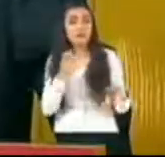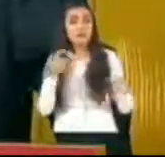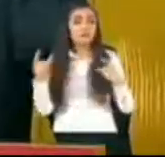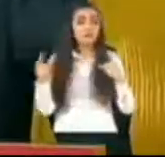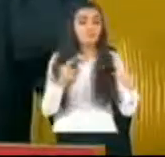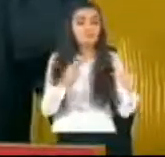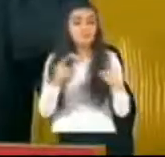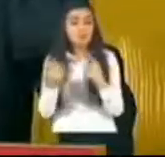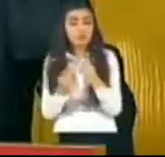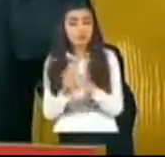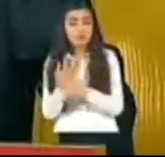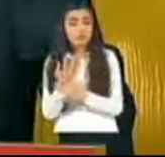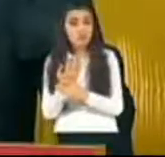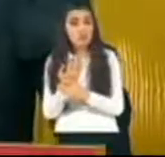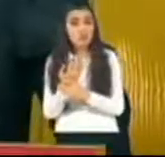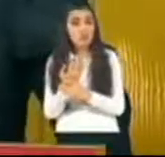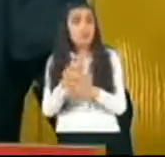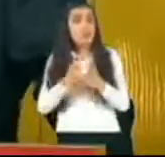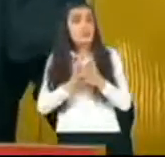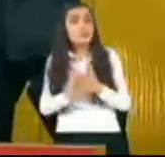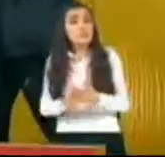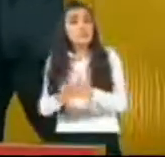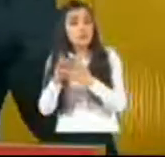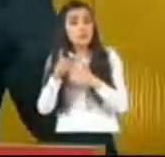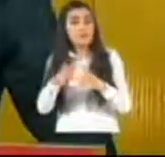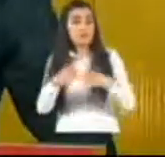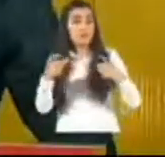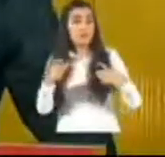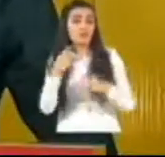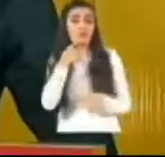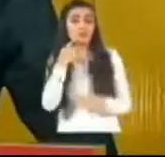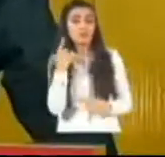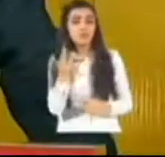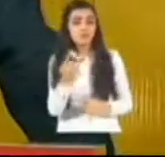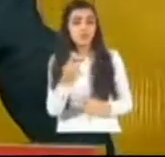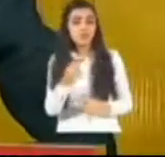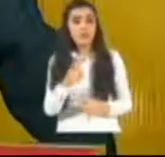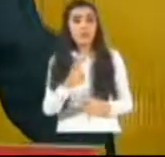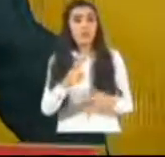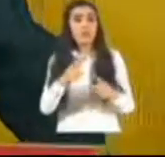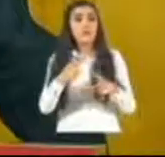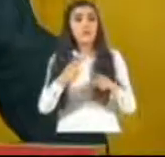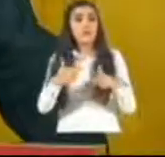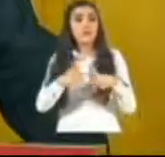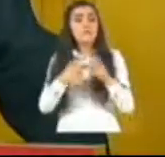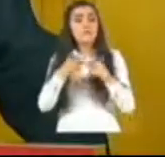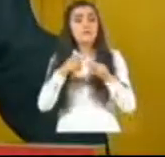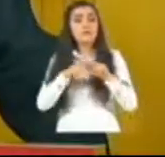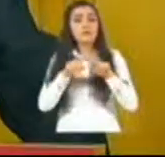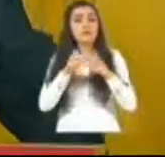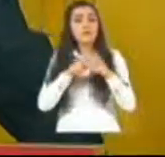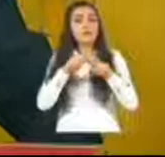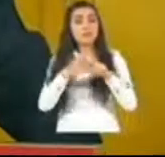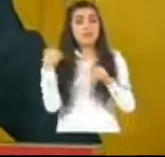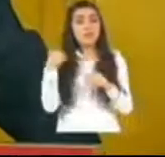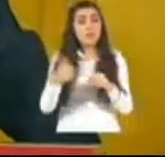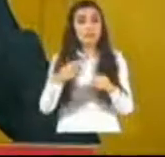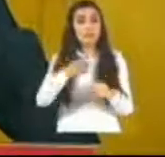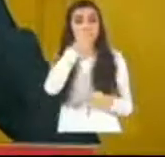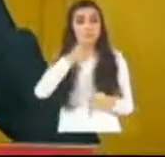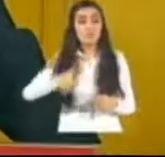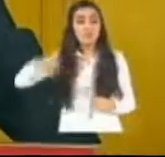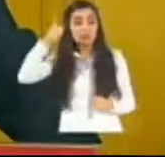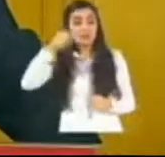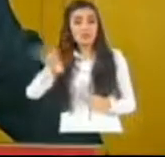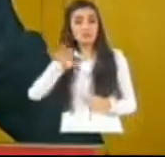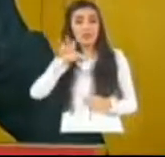karşılıklı çıkara dayalı sürdürülmesi ve geliştirilmesidir. Fransa'nın yeni Cumhurbaşkanı ile birlikte